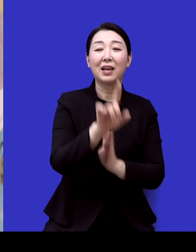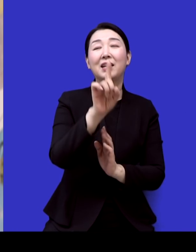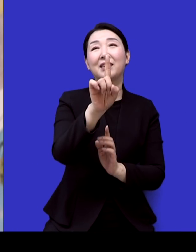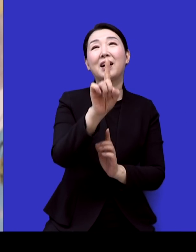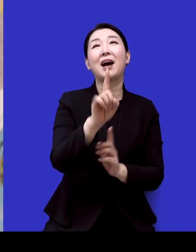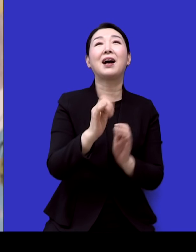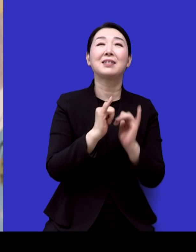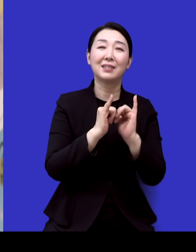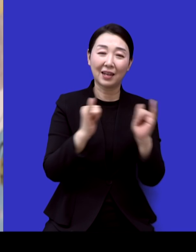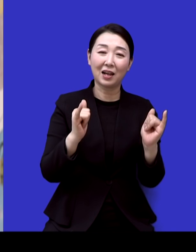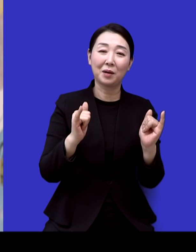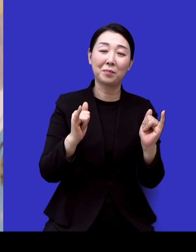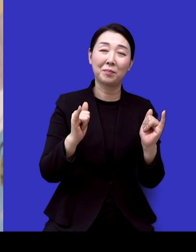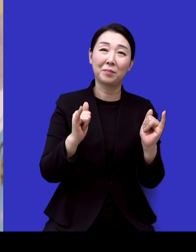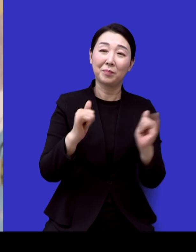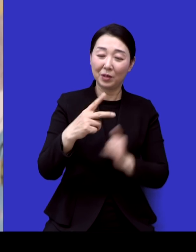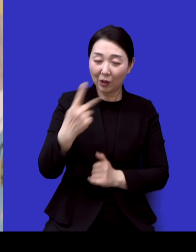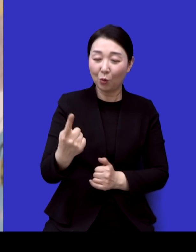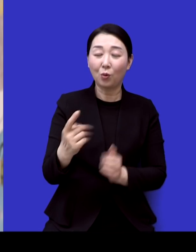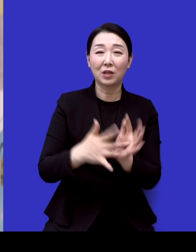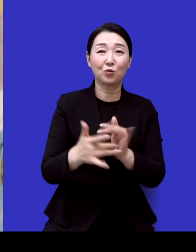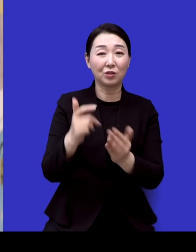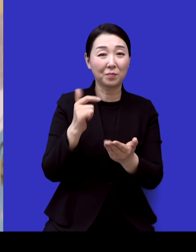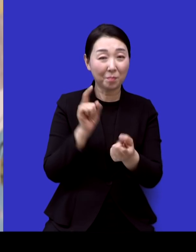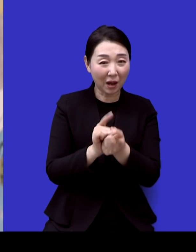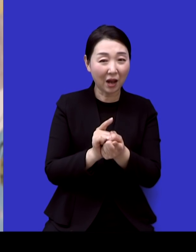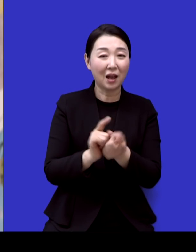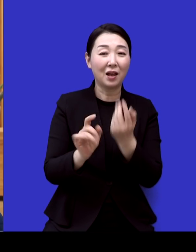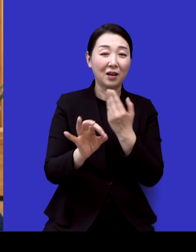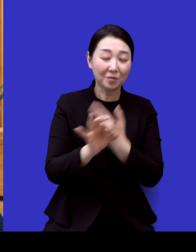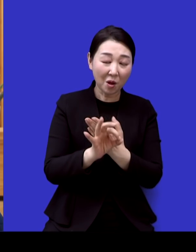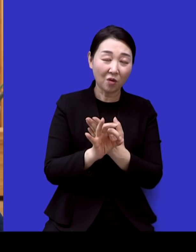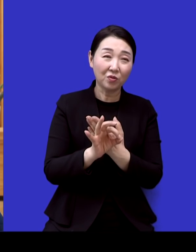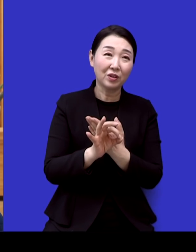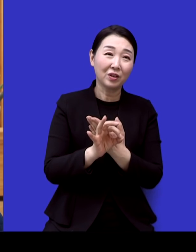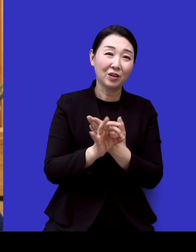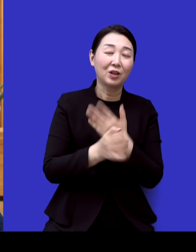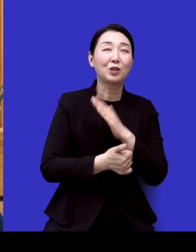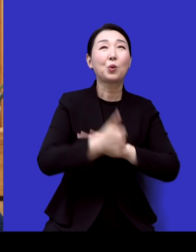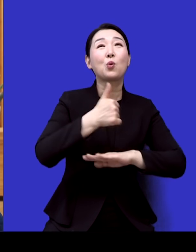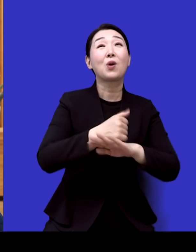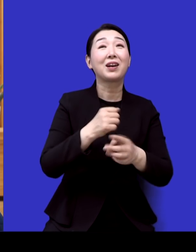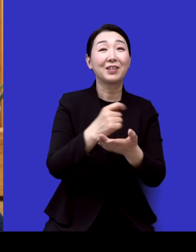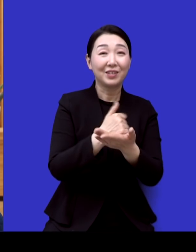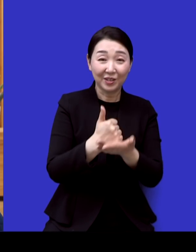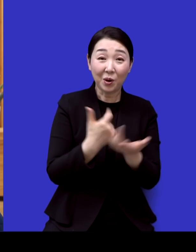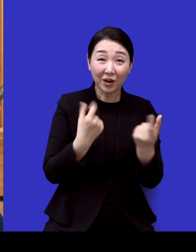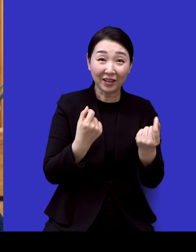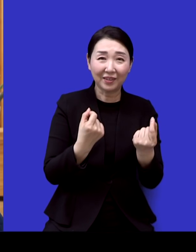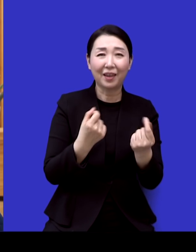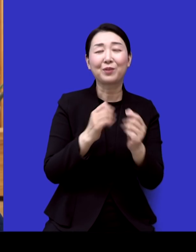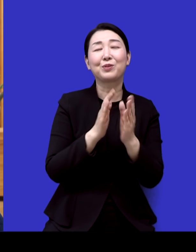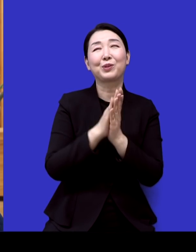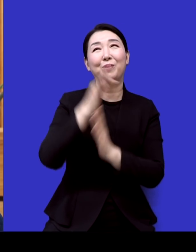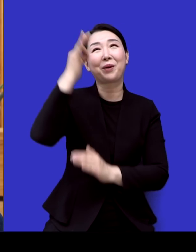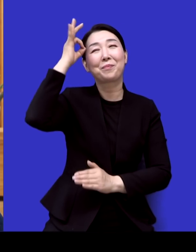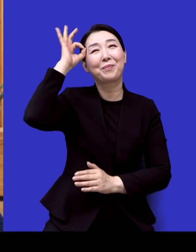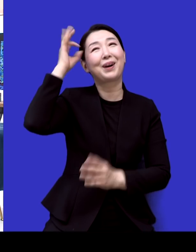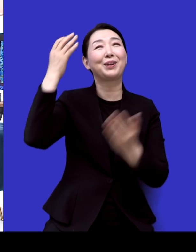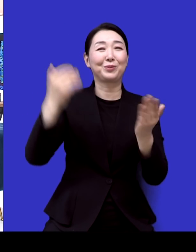한 명이라도 예수님 만난다면 그거는 성공한 2년일 것입니다. 이 기도를 했었거든요. 네네. 그 기도가 생각나게